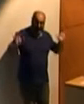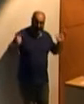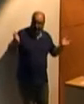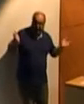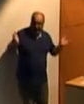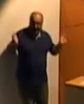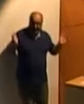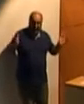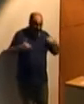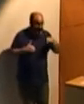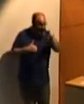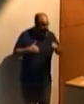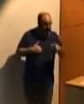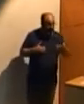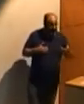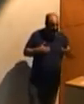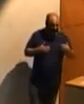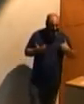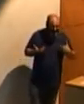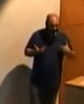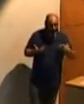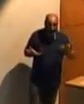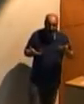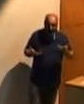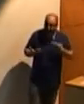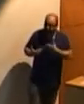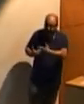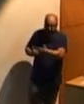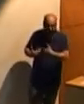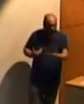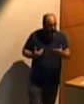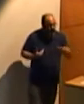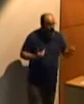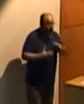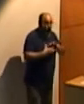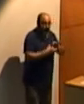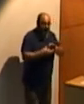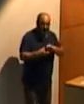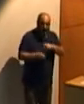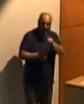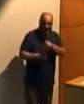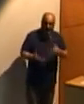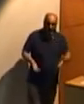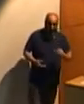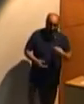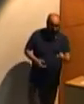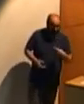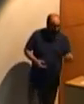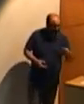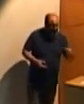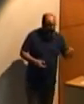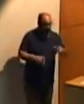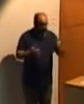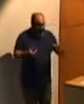du statut de la relation et en particulier de la relation imparfaite comme ceux qui